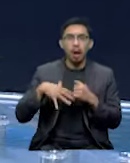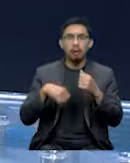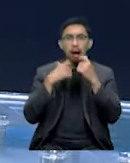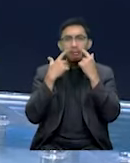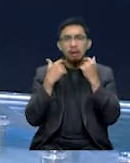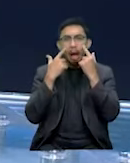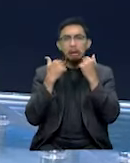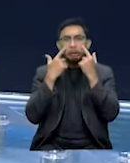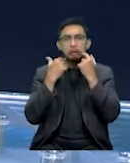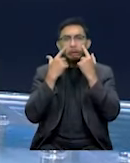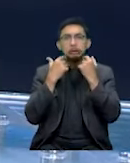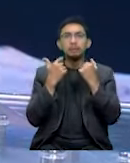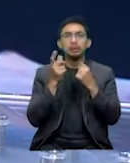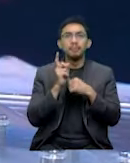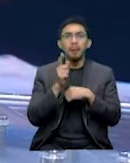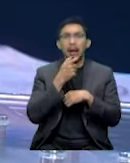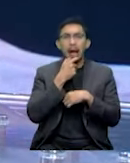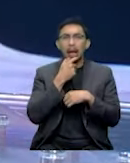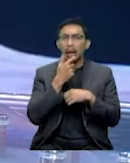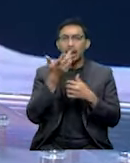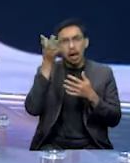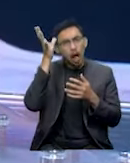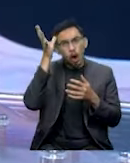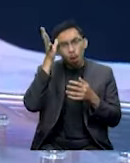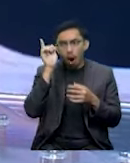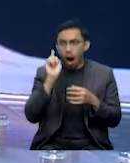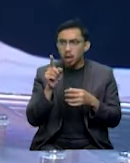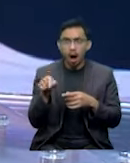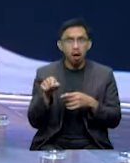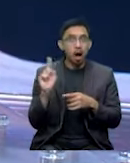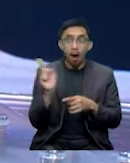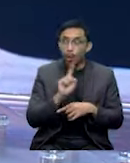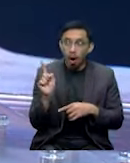vonis lantaran sang kakek selama ini tidak mengetahui adanya larangan.